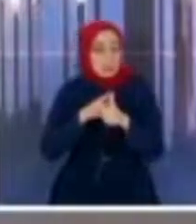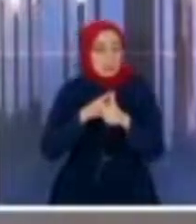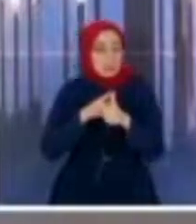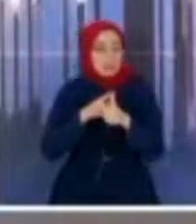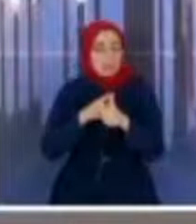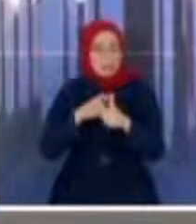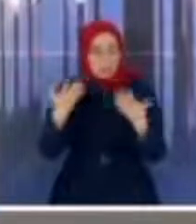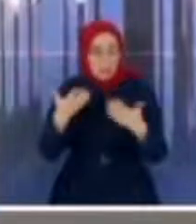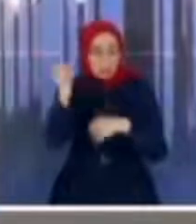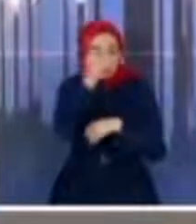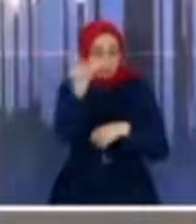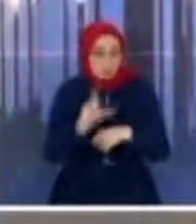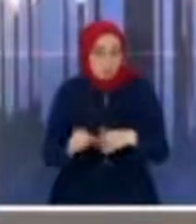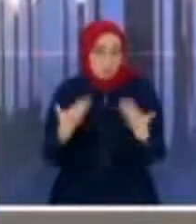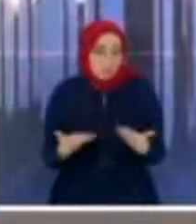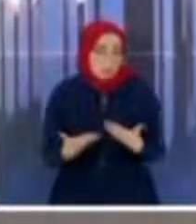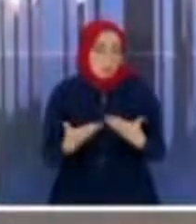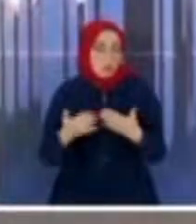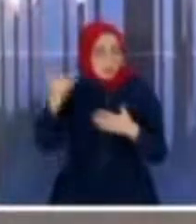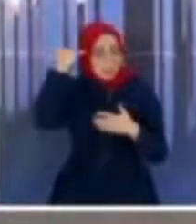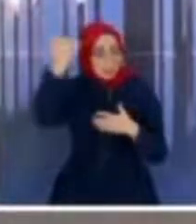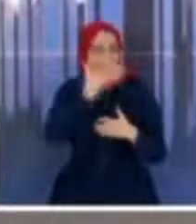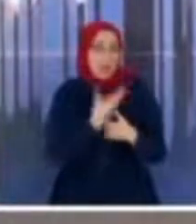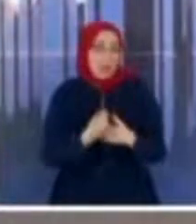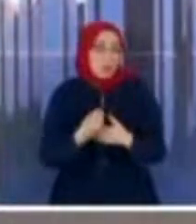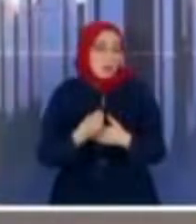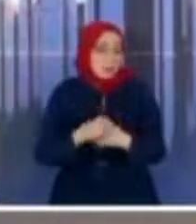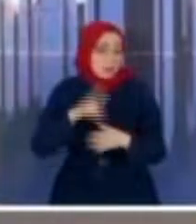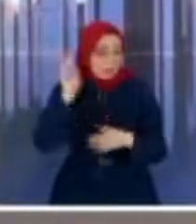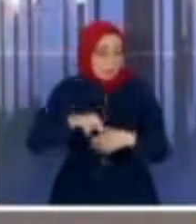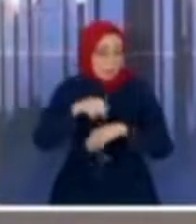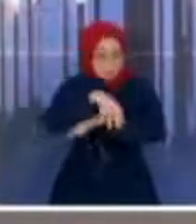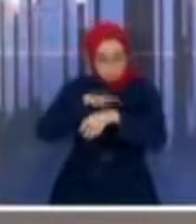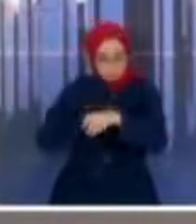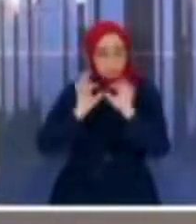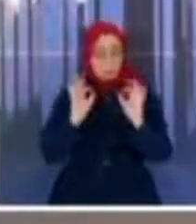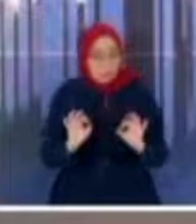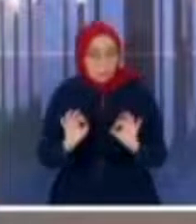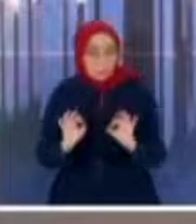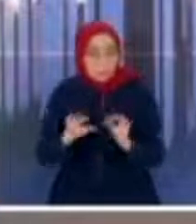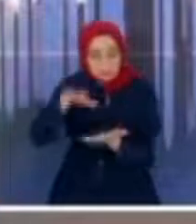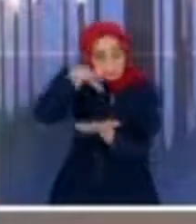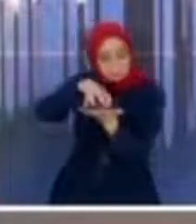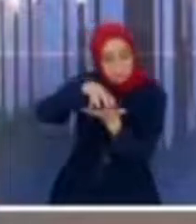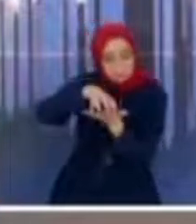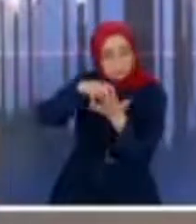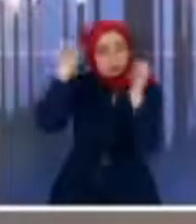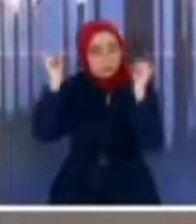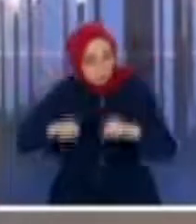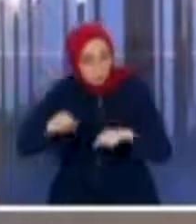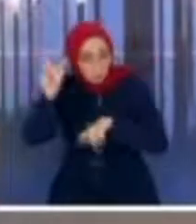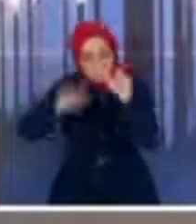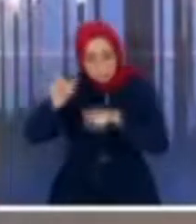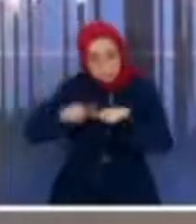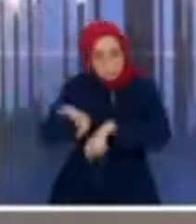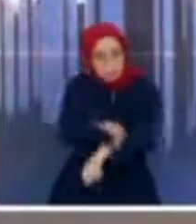المستوى الوطني معناها الفكره نتاعنا كبرت ووصلت حتى على المستوى الوطني. نحن من خلال المركز نتاعنا نجموا نمسوا الناس سواء